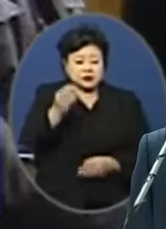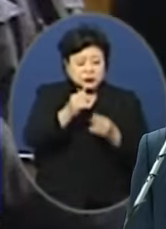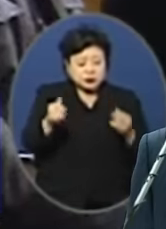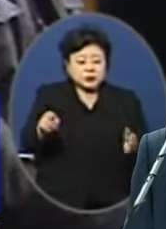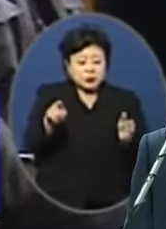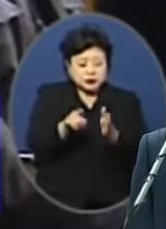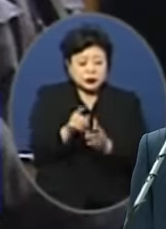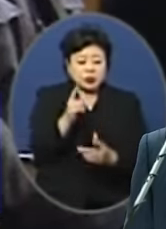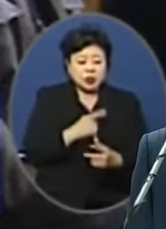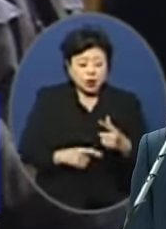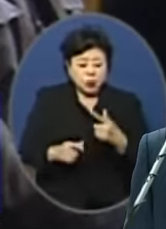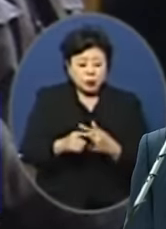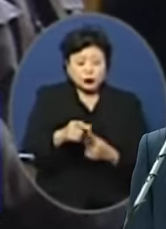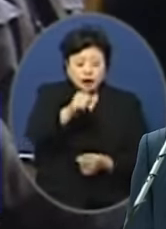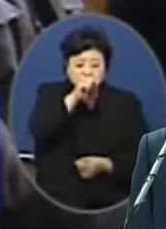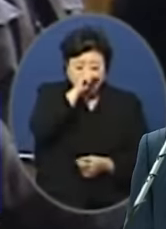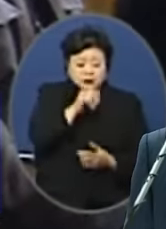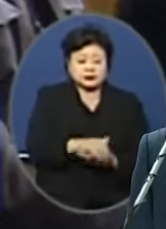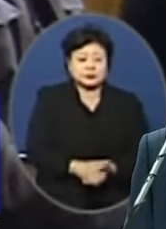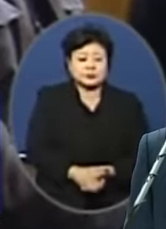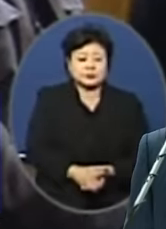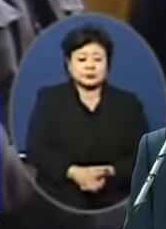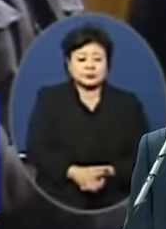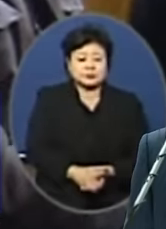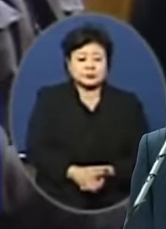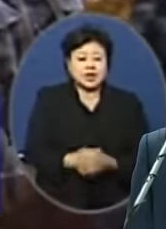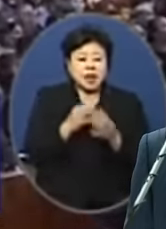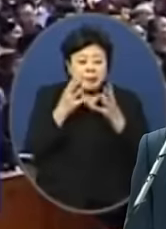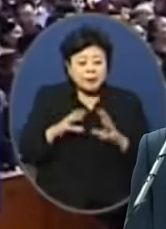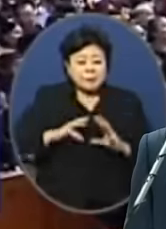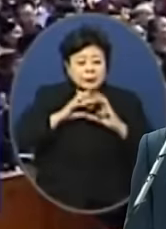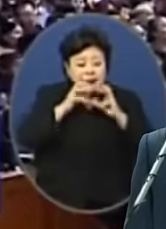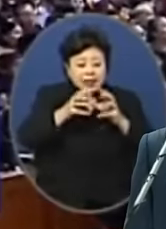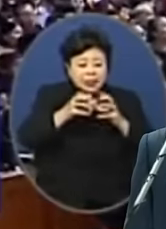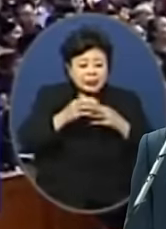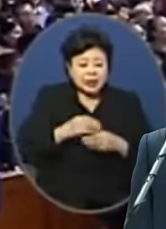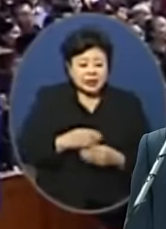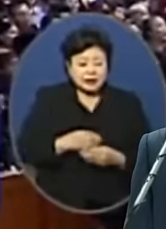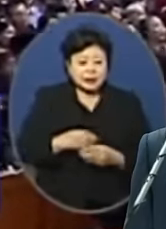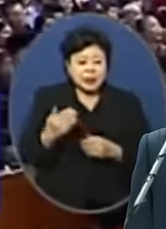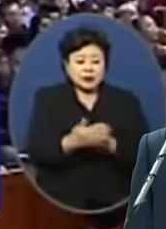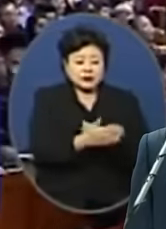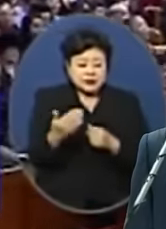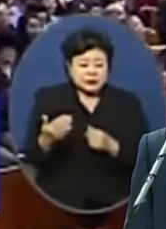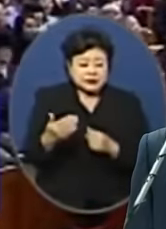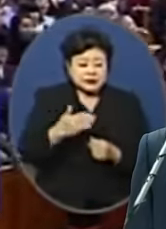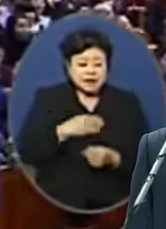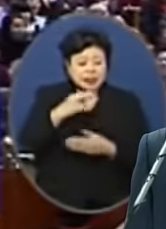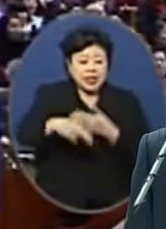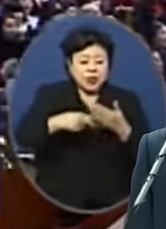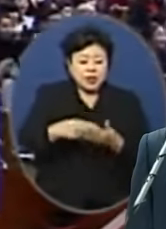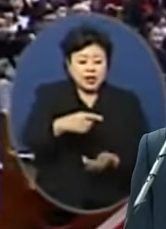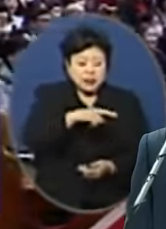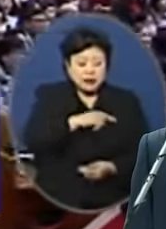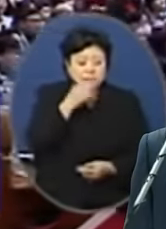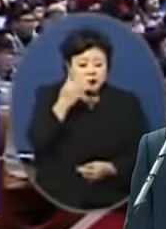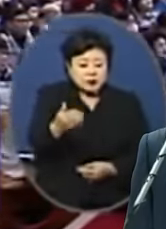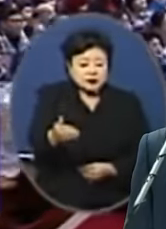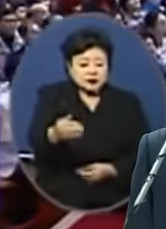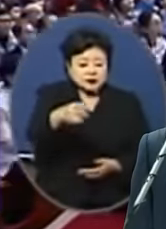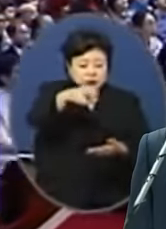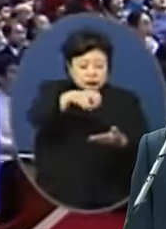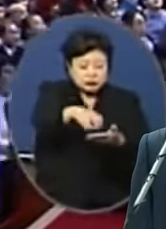피하는 것이 고관들을 신뢰하는 것보다 낫도다. 문나라가 나를 애워쌌으니 내가 야훼의 이름으로